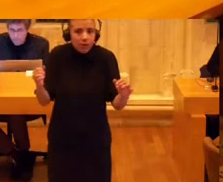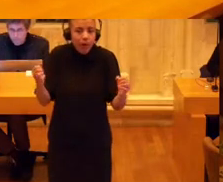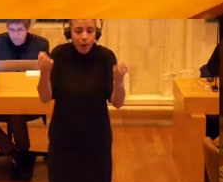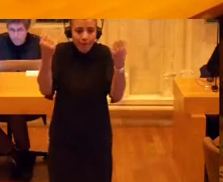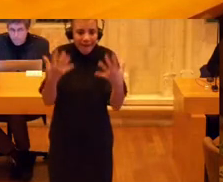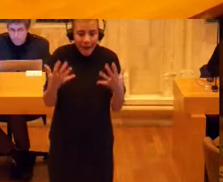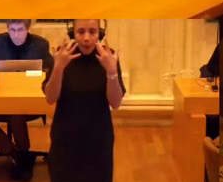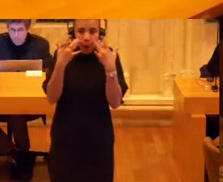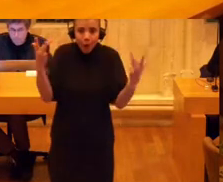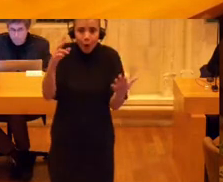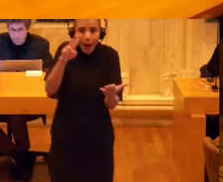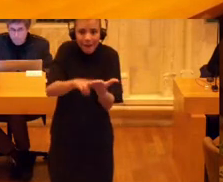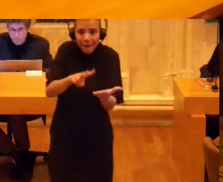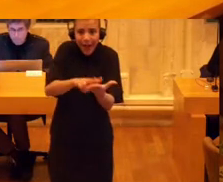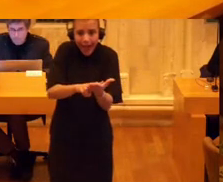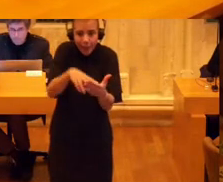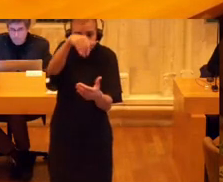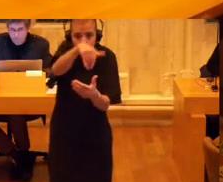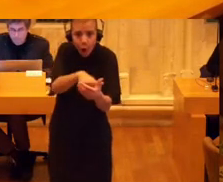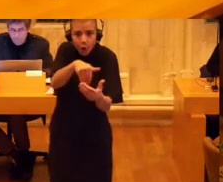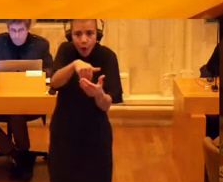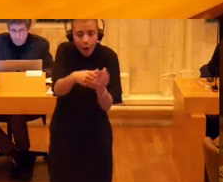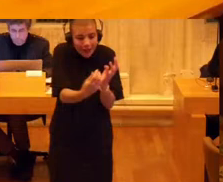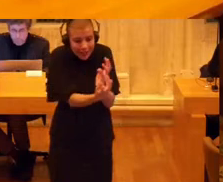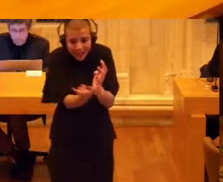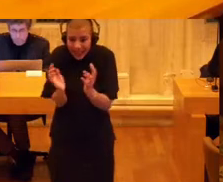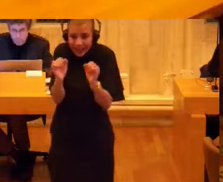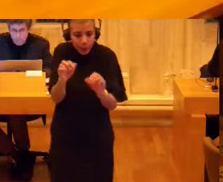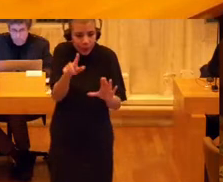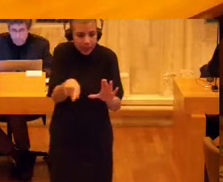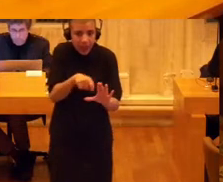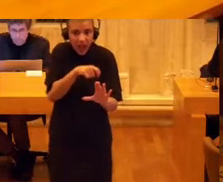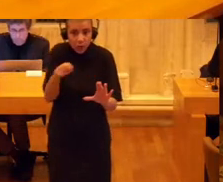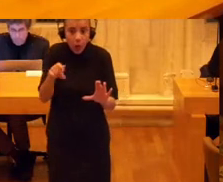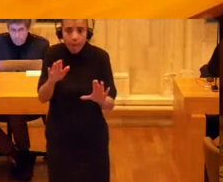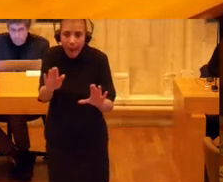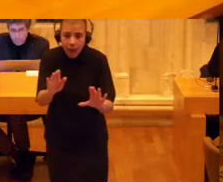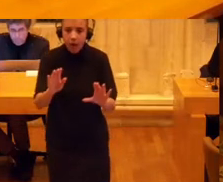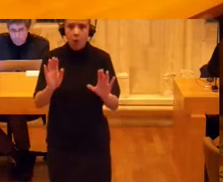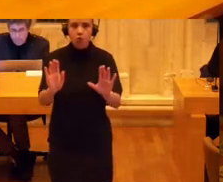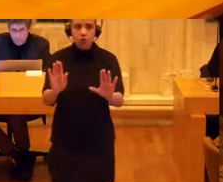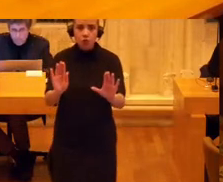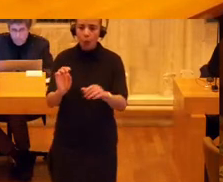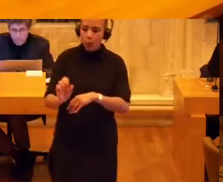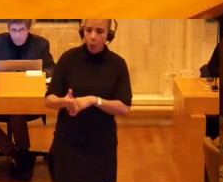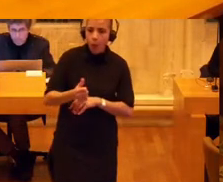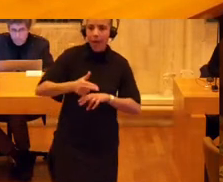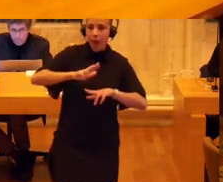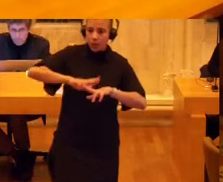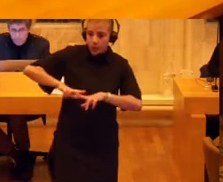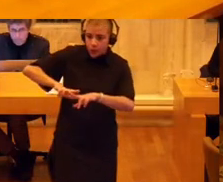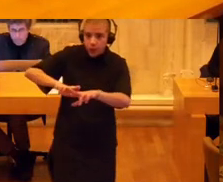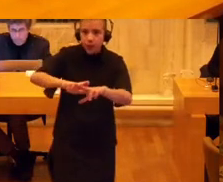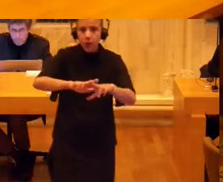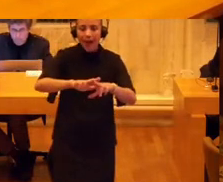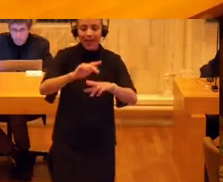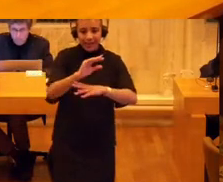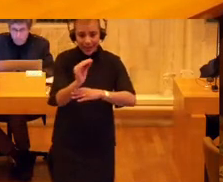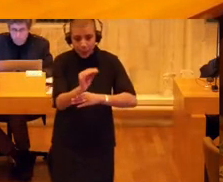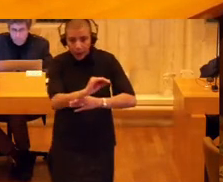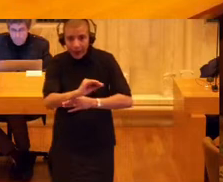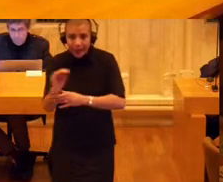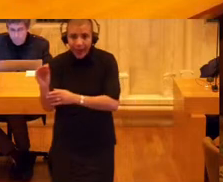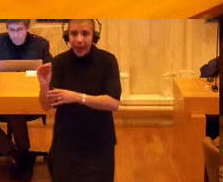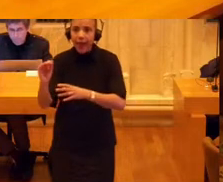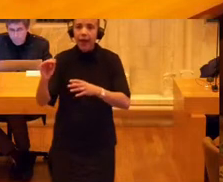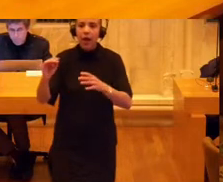d'abord restaurer l'édifice, le sécuriser, le mettre en lumière, et ensuite nous verrons. Mais cela appartiendra au prochain